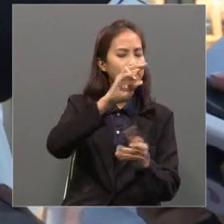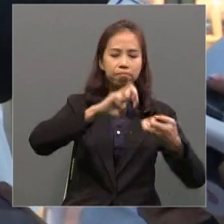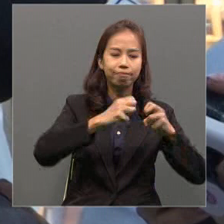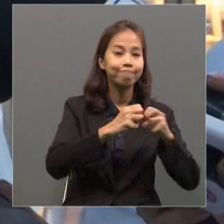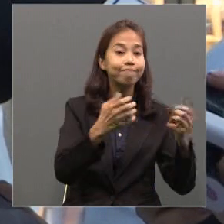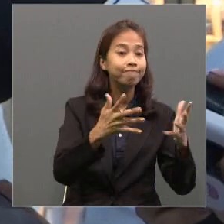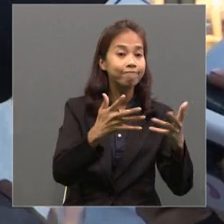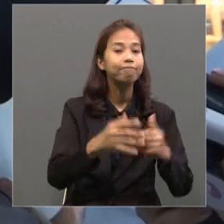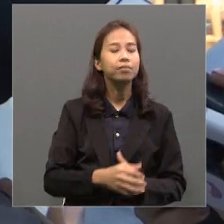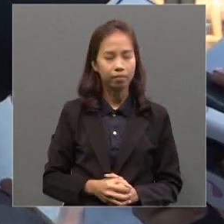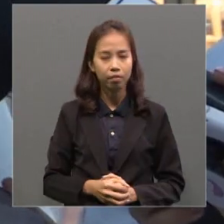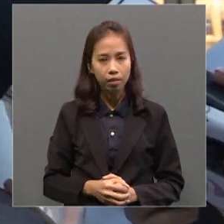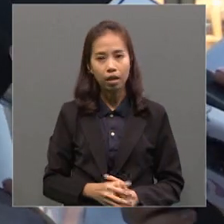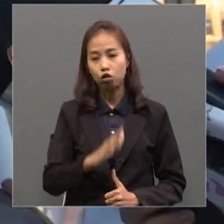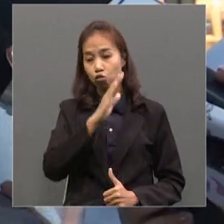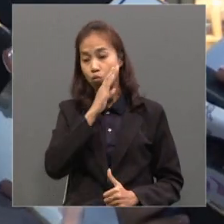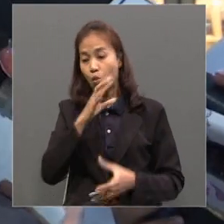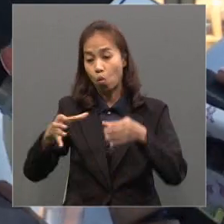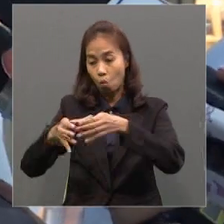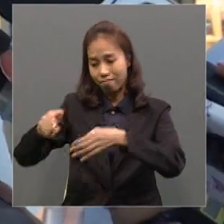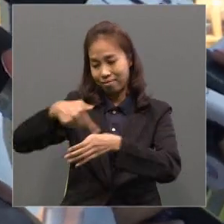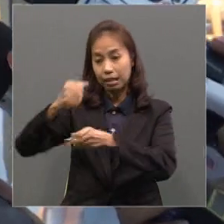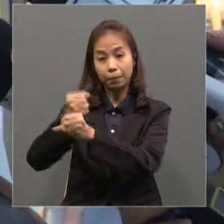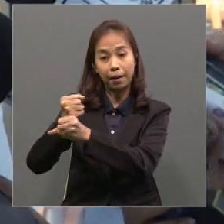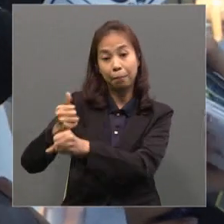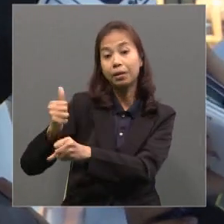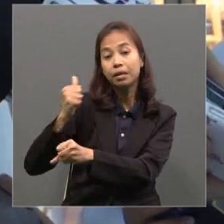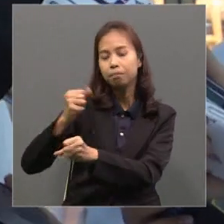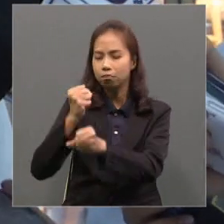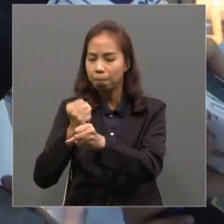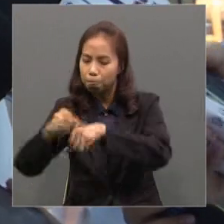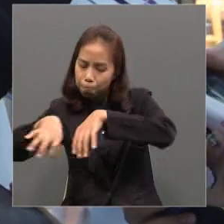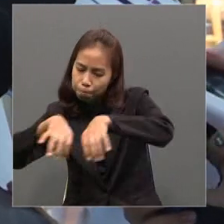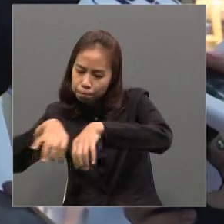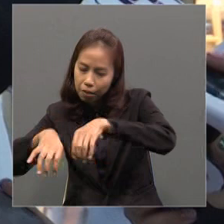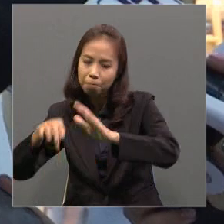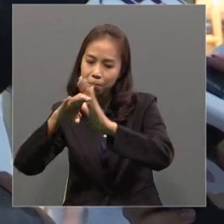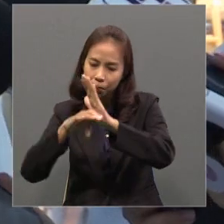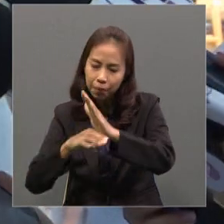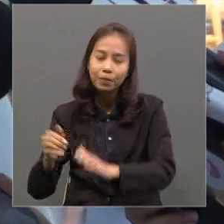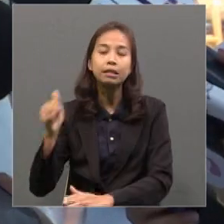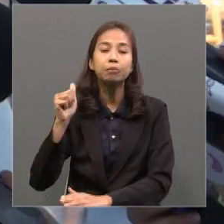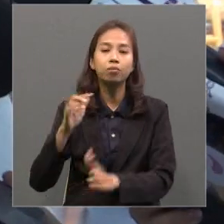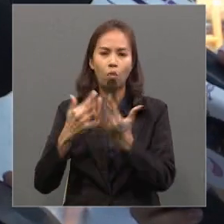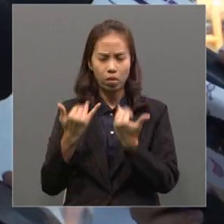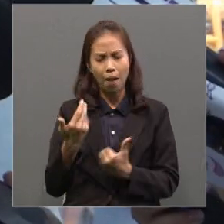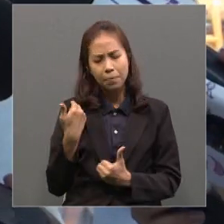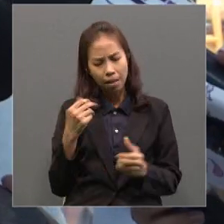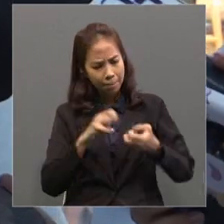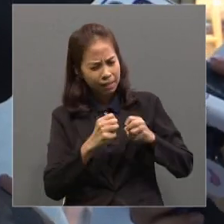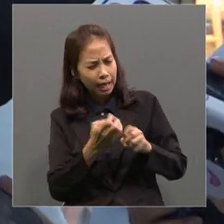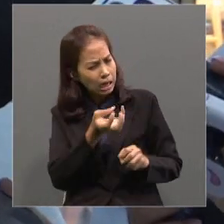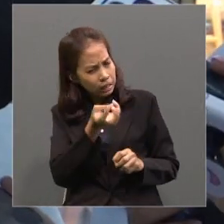าถ้าทีมงานยังเหมือนเดิมนะครับแล้วก็ทําเหมือนเดิมผมว่าวันนี้ก็เป็นบทเรียนนะว่ามีเรื่องเล็กๆน้อ